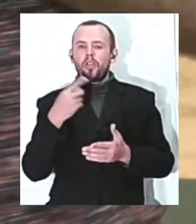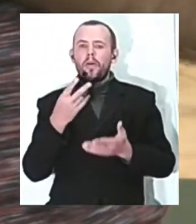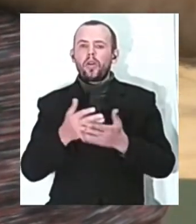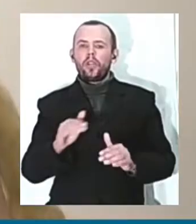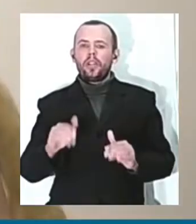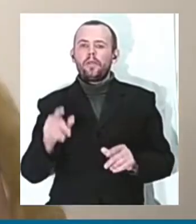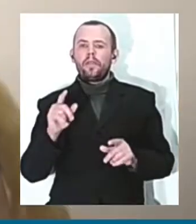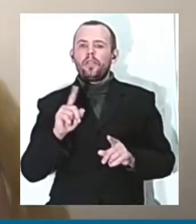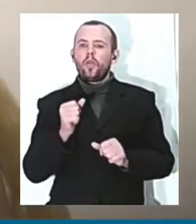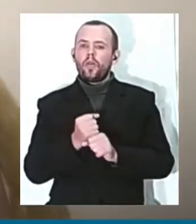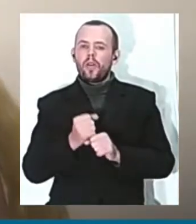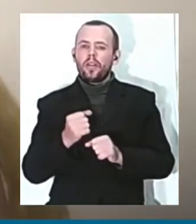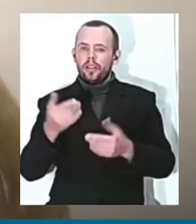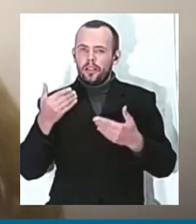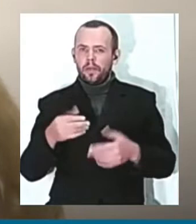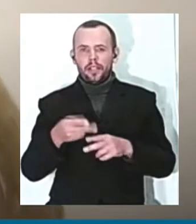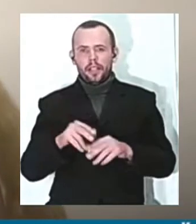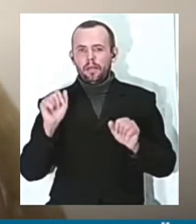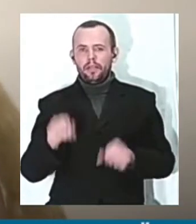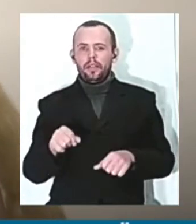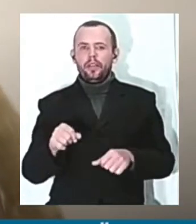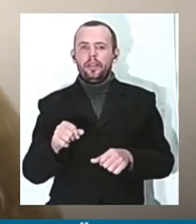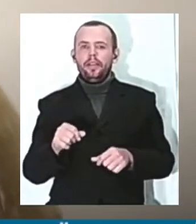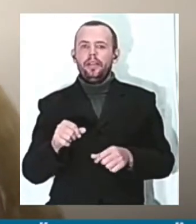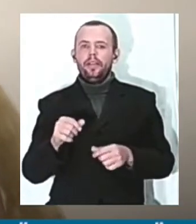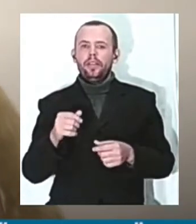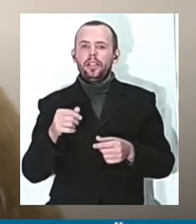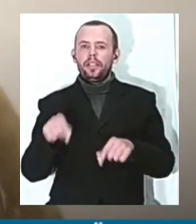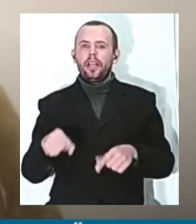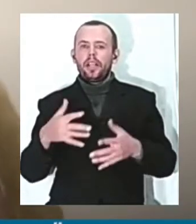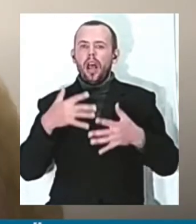все можливо. Тут огромні фізичної сили,